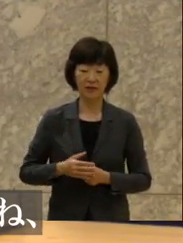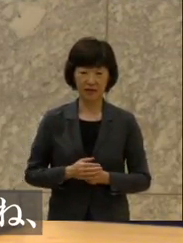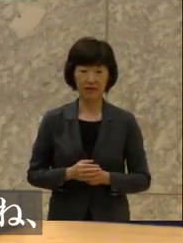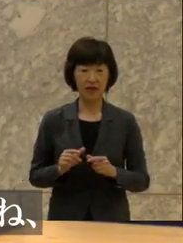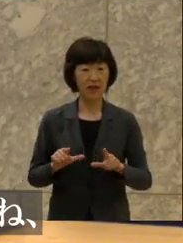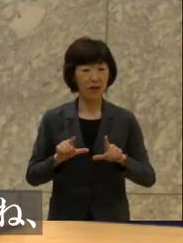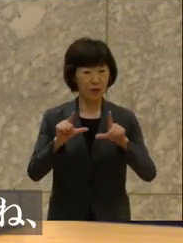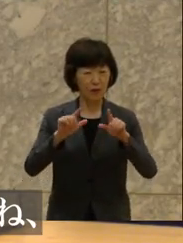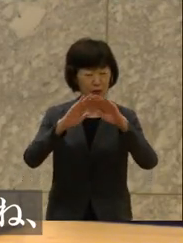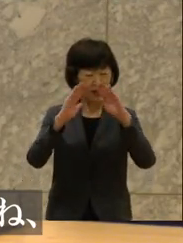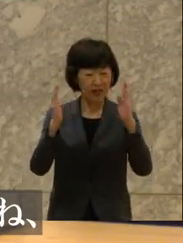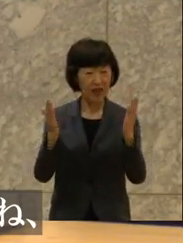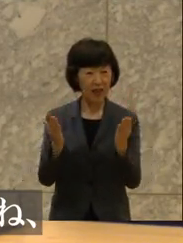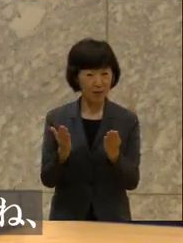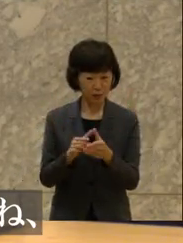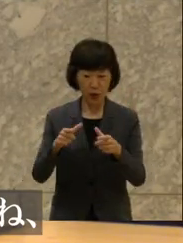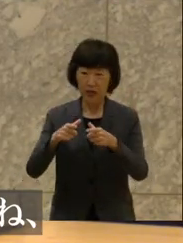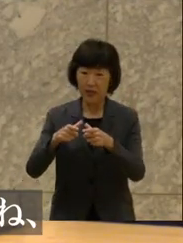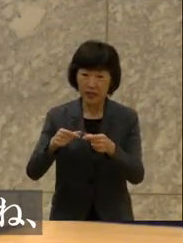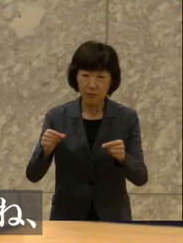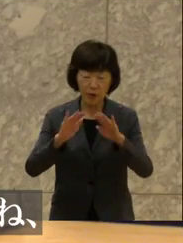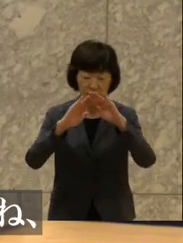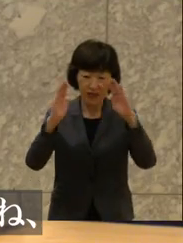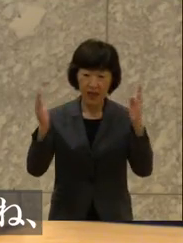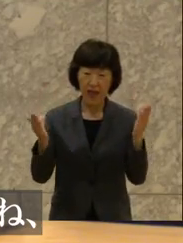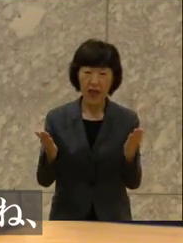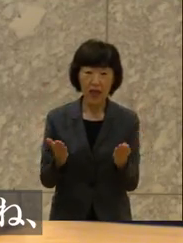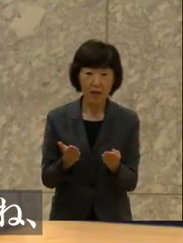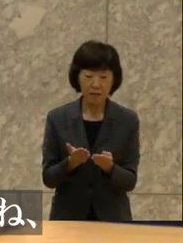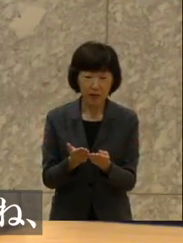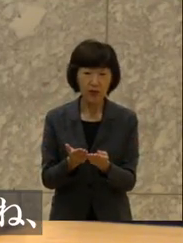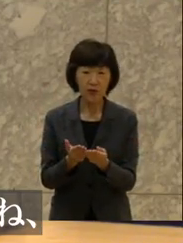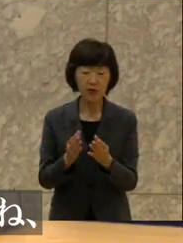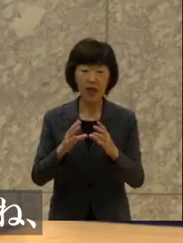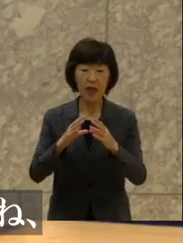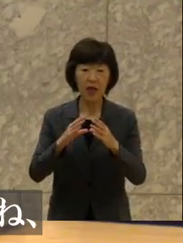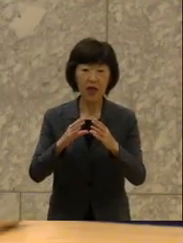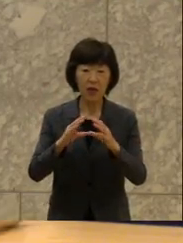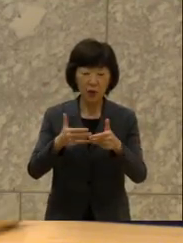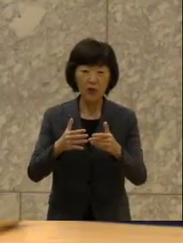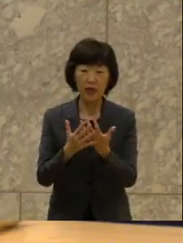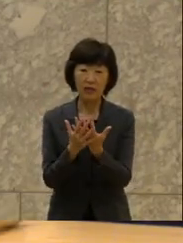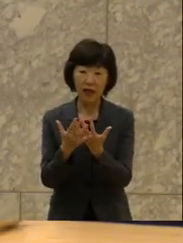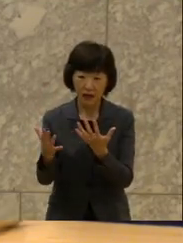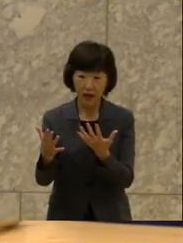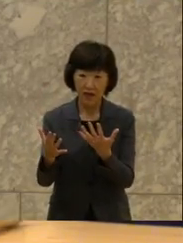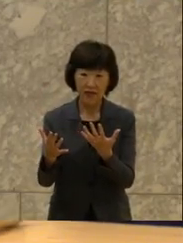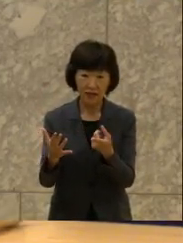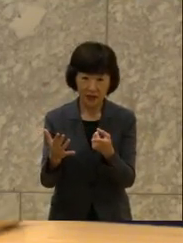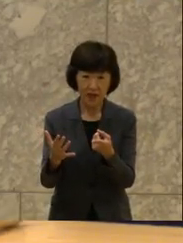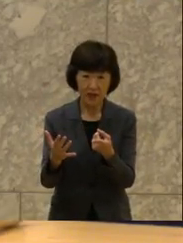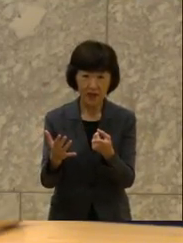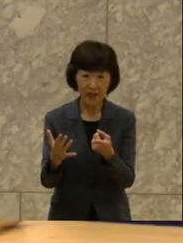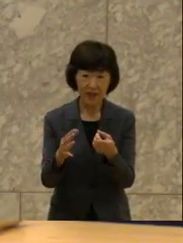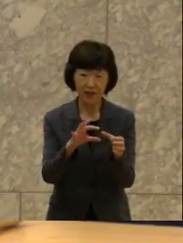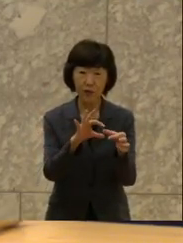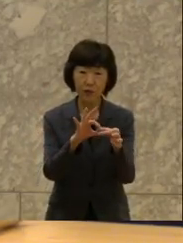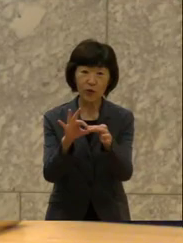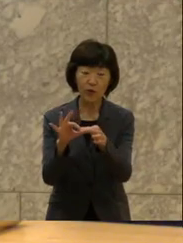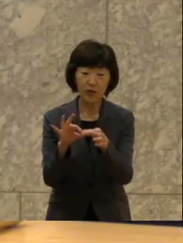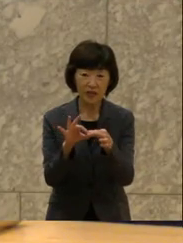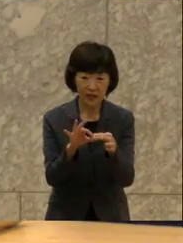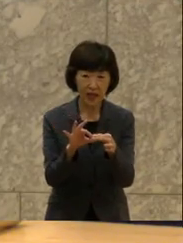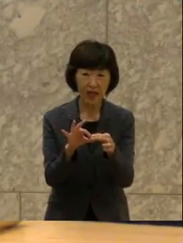東京全体がとか日本全体がそうした国際大会を通してですねこう同じ思いを共有し